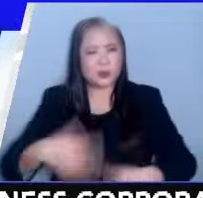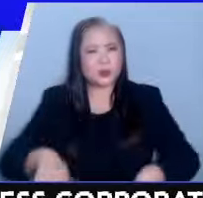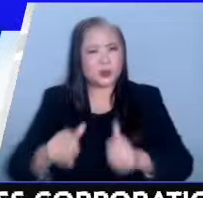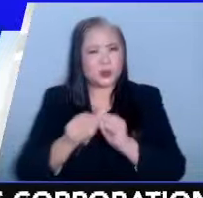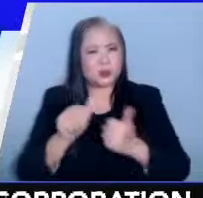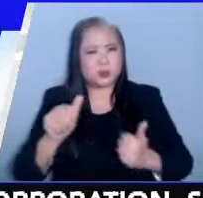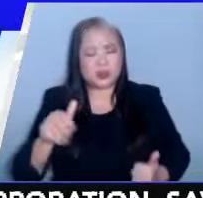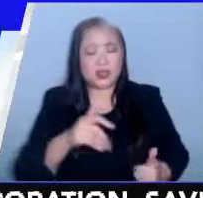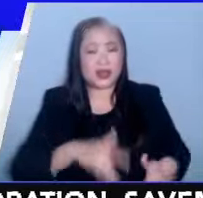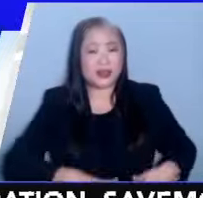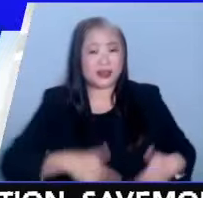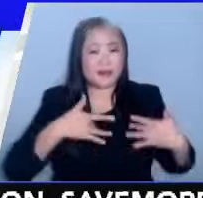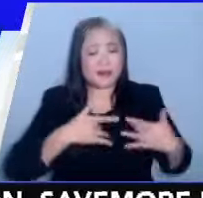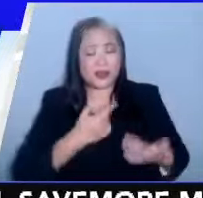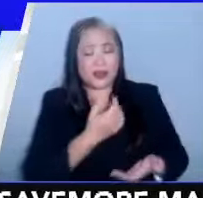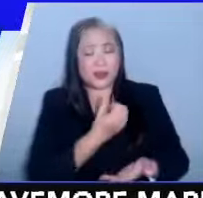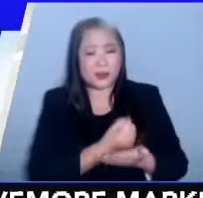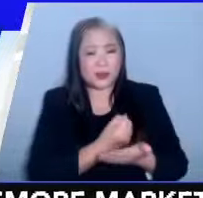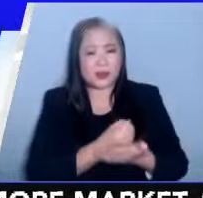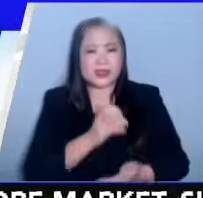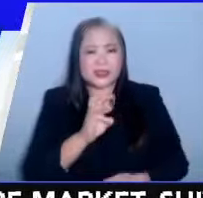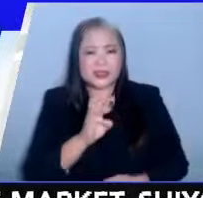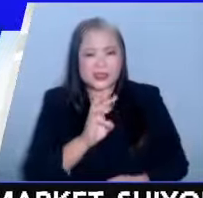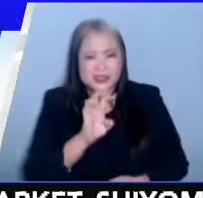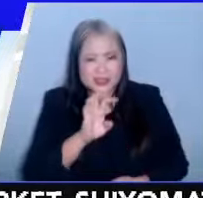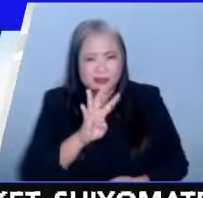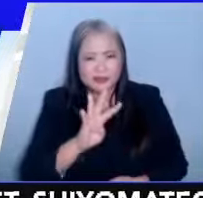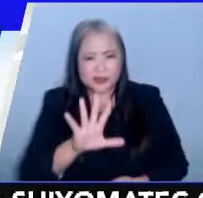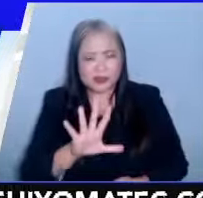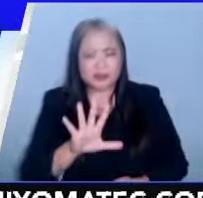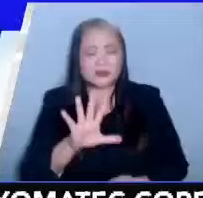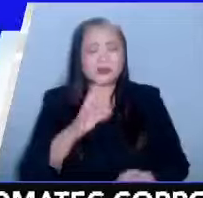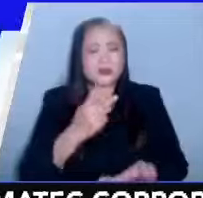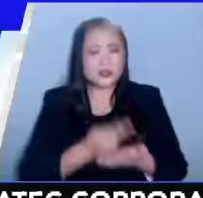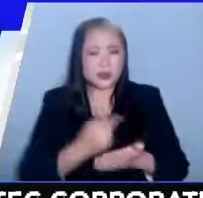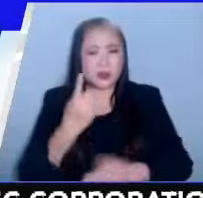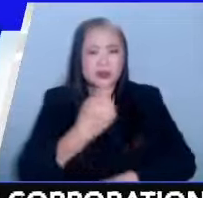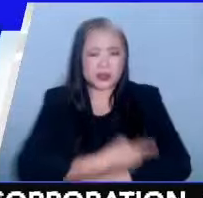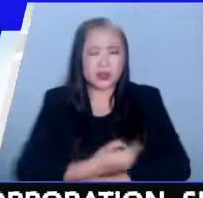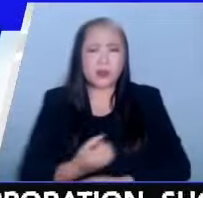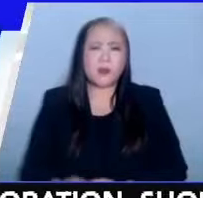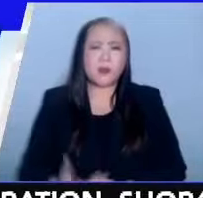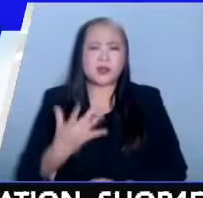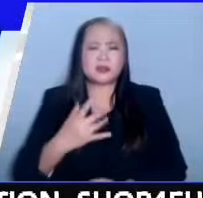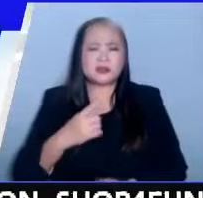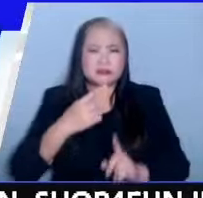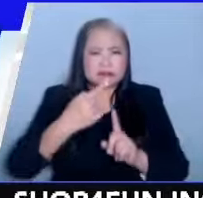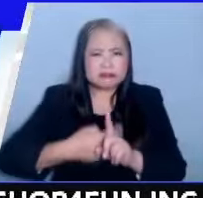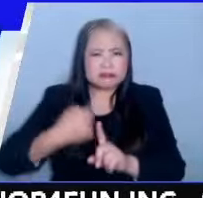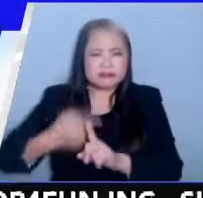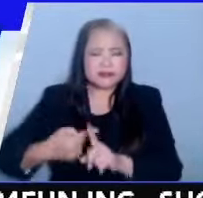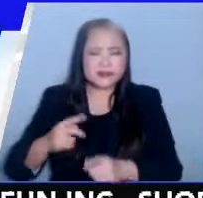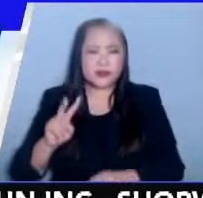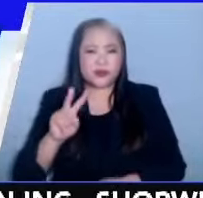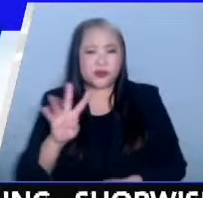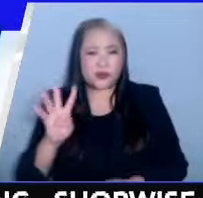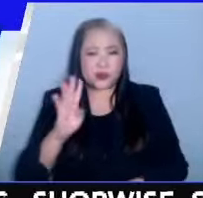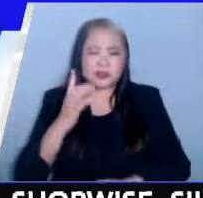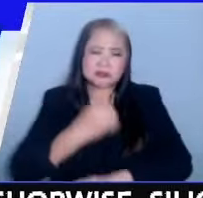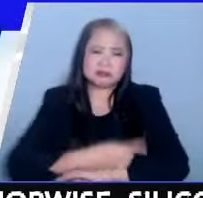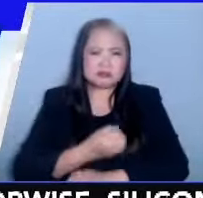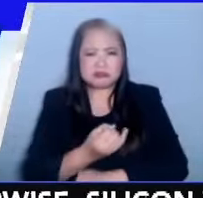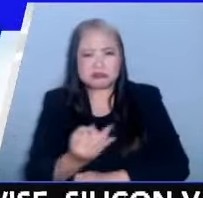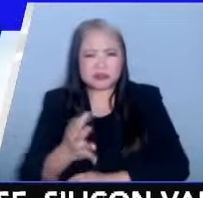sahod 6645 a day That's only How much per per month in 24 days siguro di ba Hindi ho talaga